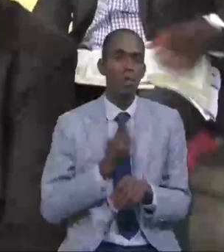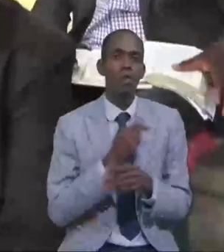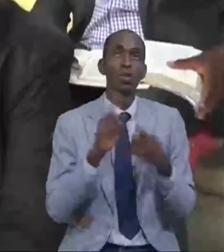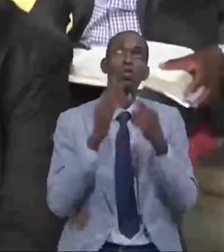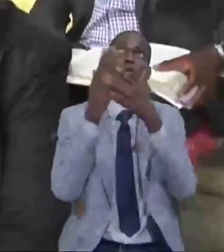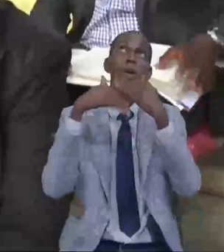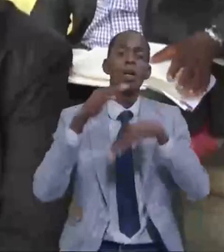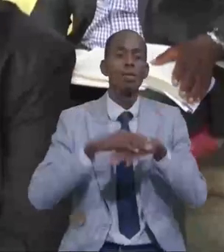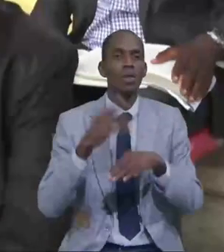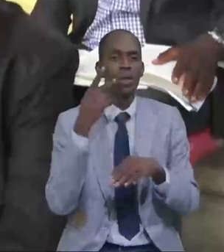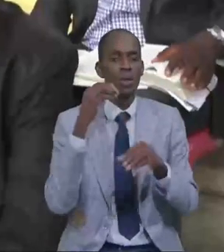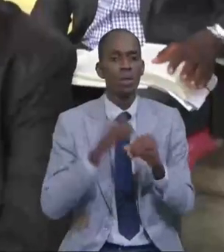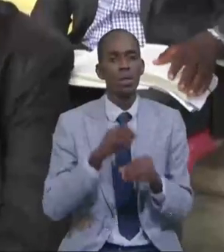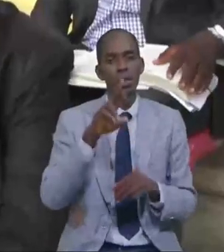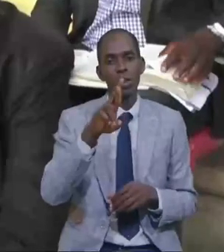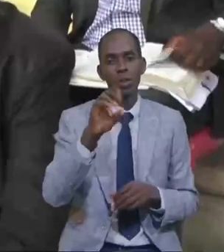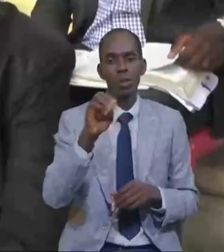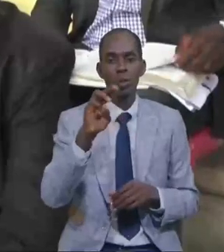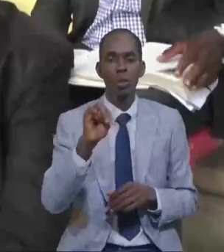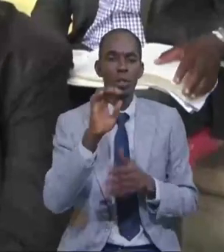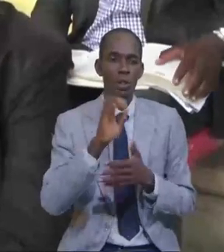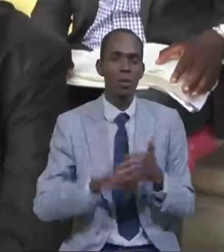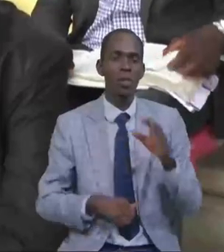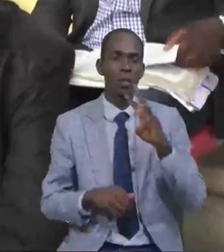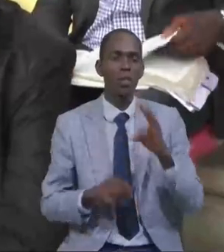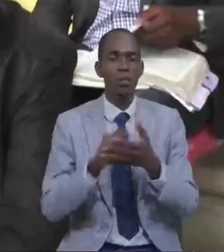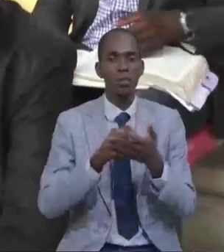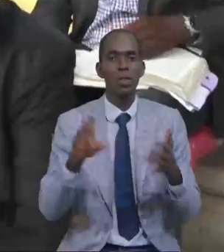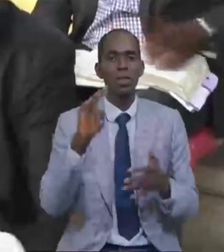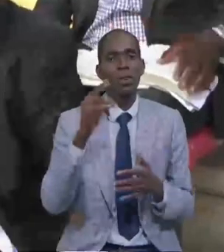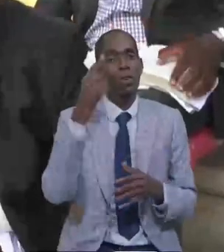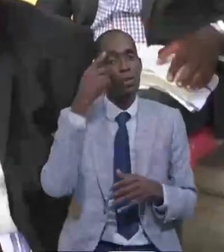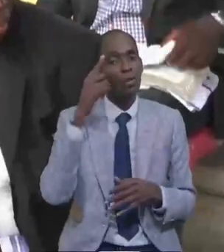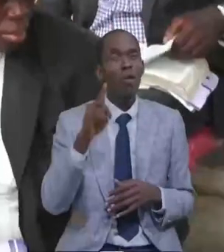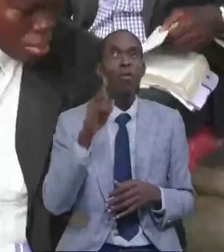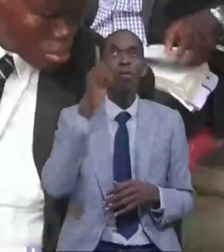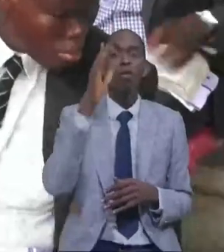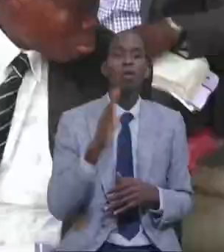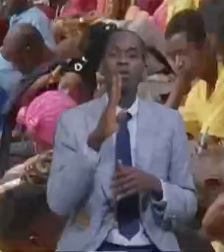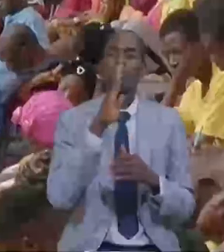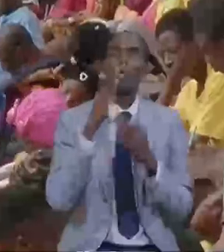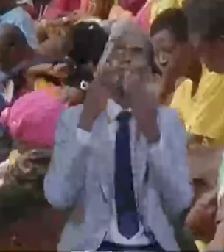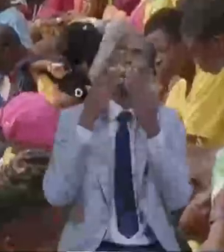Mais grâce soit rendue à Dieu. Par le passé, vous étiez esclaves du péché.